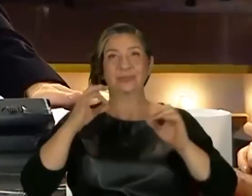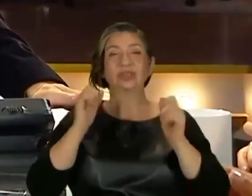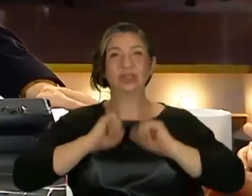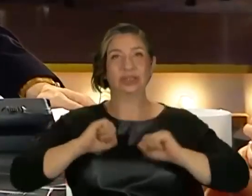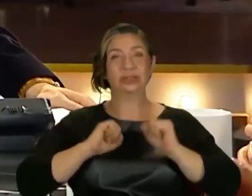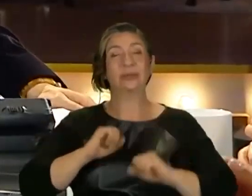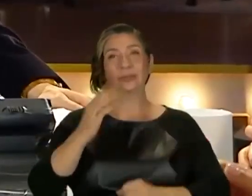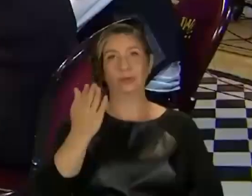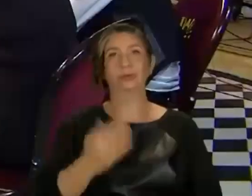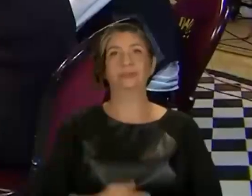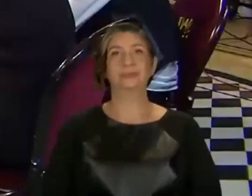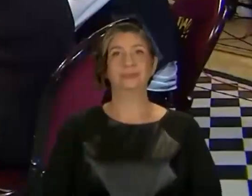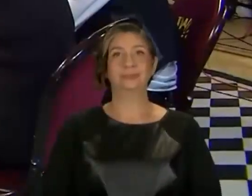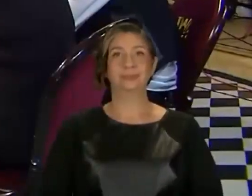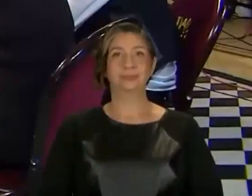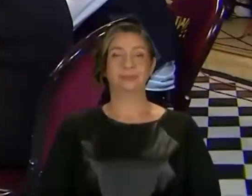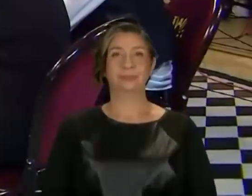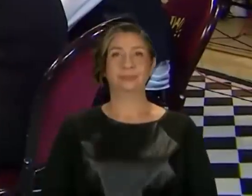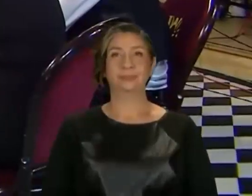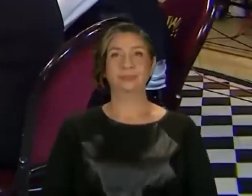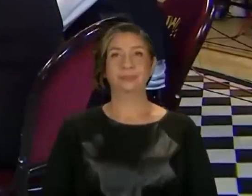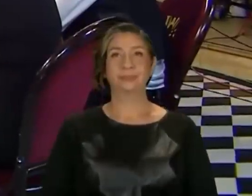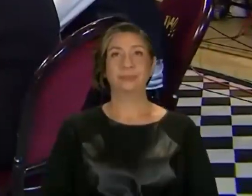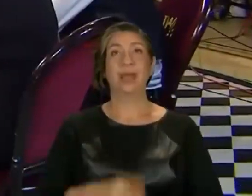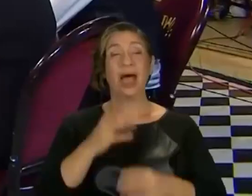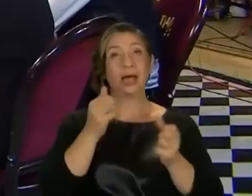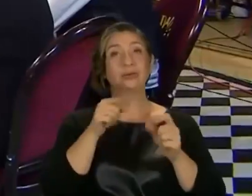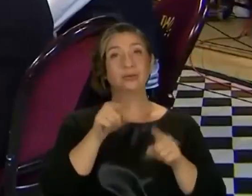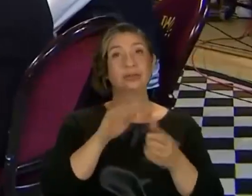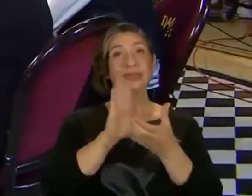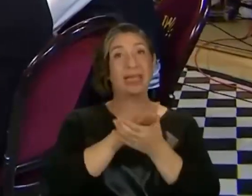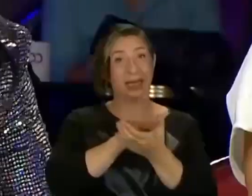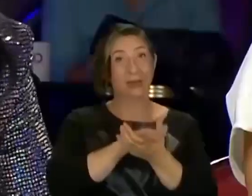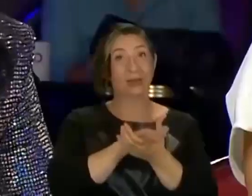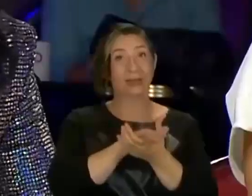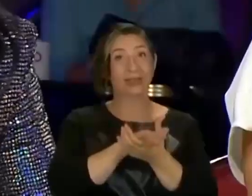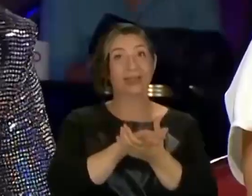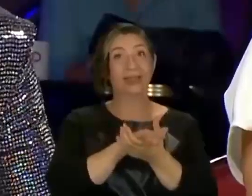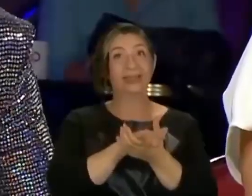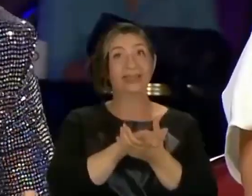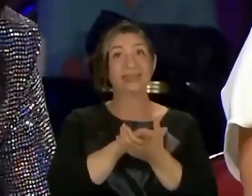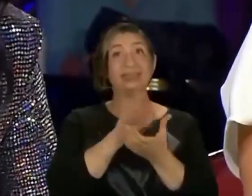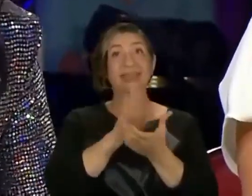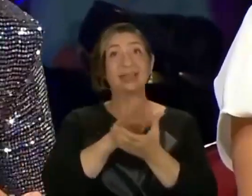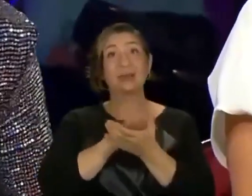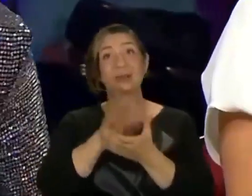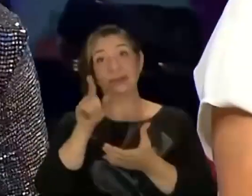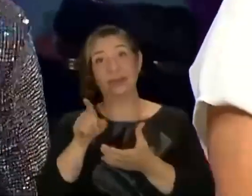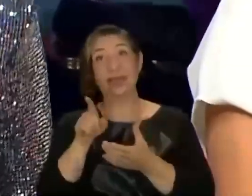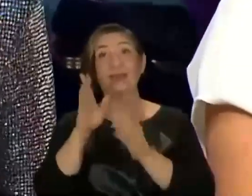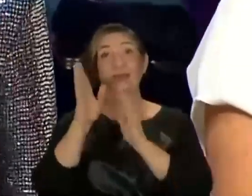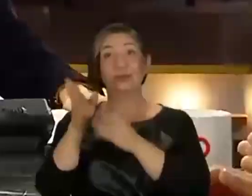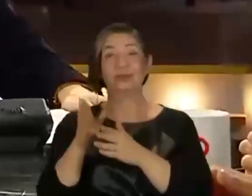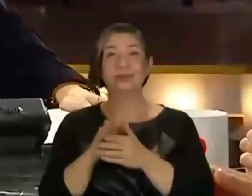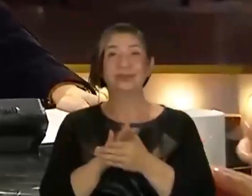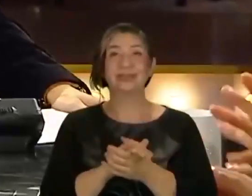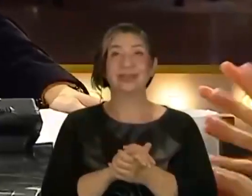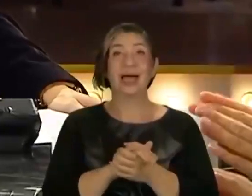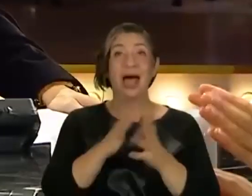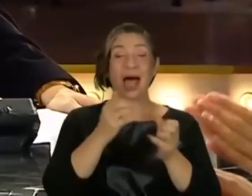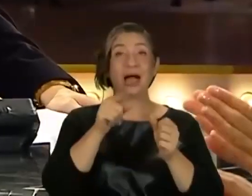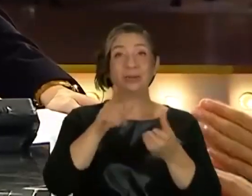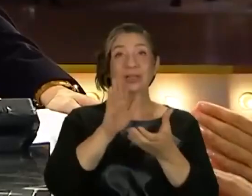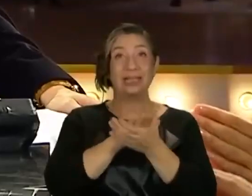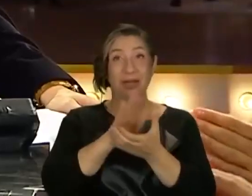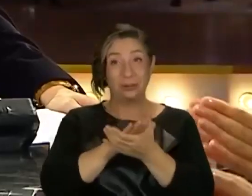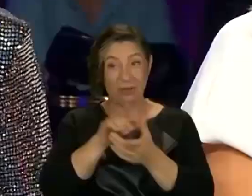Tekerlemesini çalıştı. Buyurun lütfen. Al şu takatukları takatukacıya götür. Nereye?